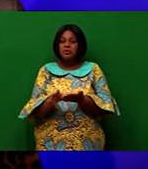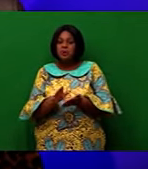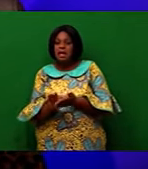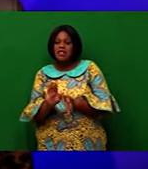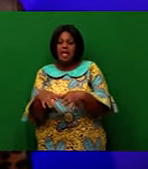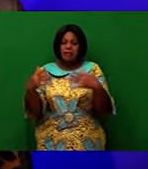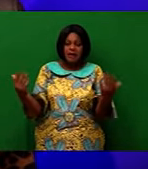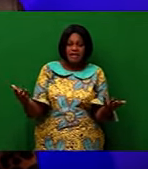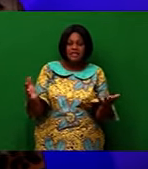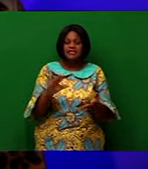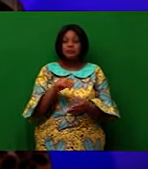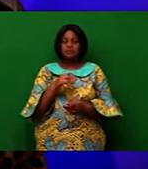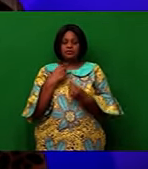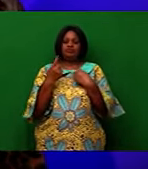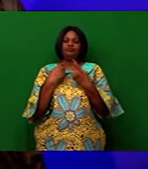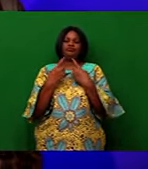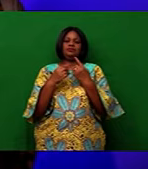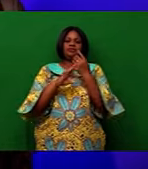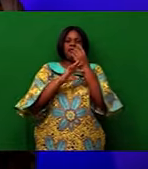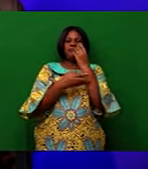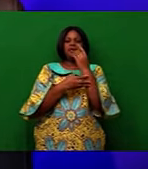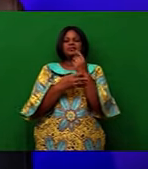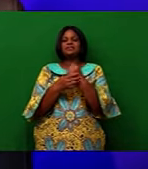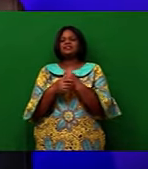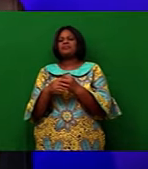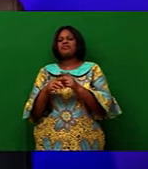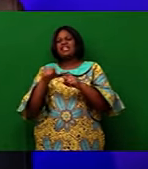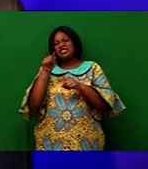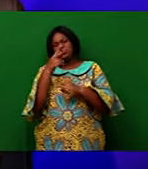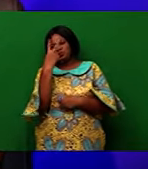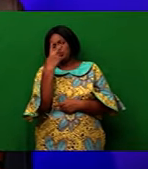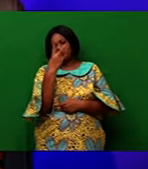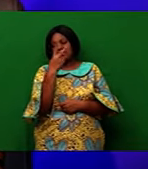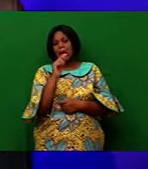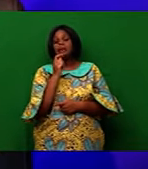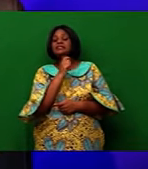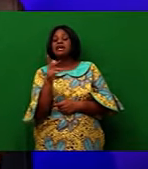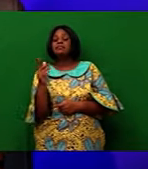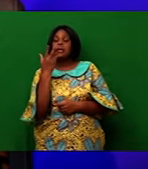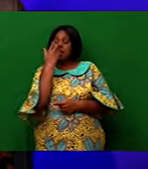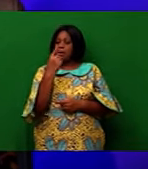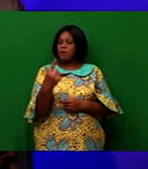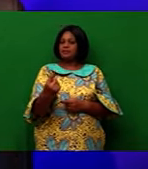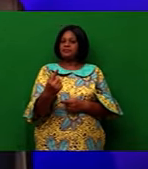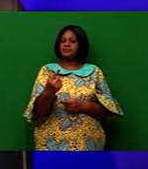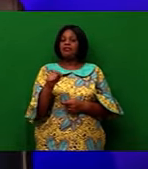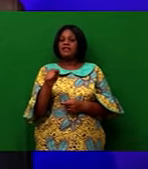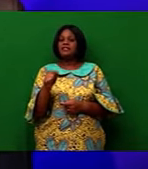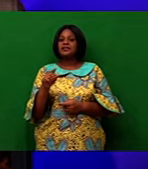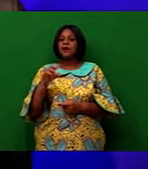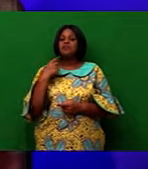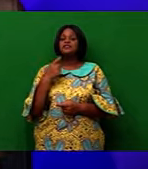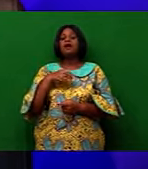chinhu saka patinotaura nyaya yekuti zvipari izvo zviri zviviri chekutanga chinofanirwa